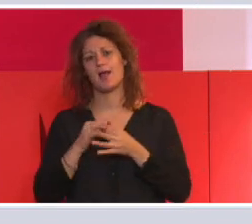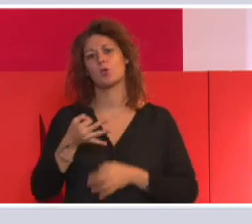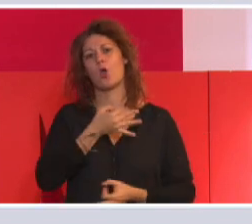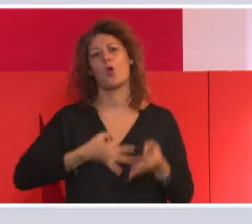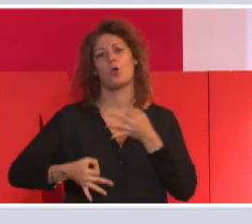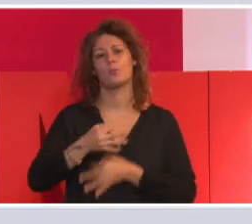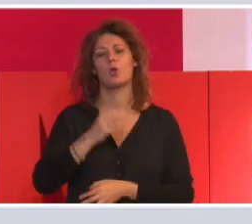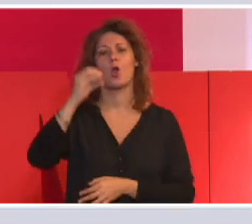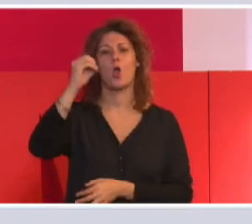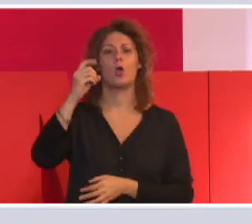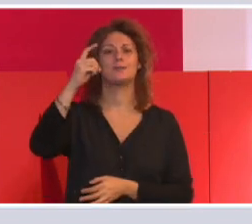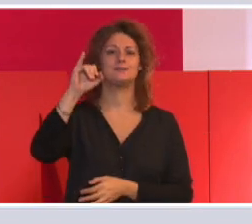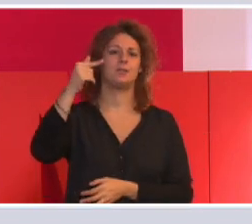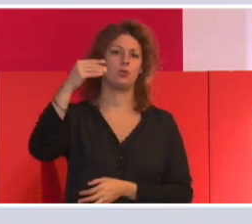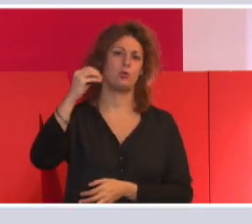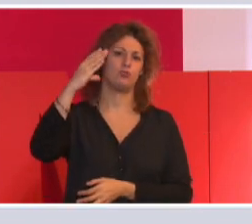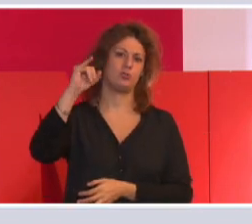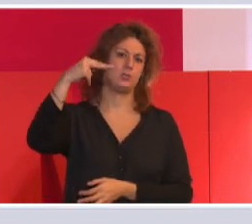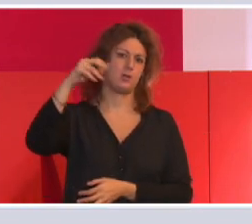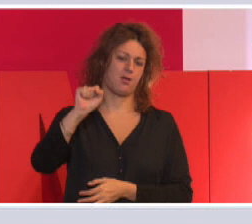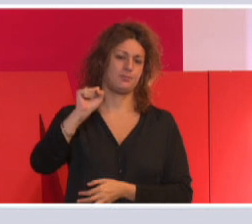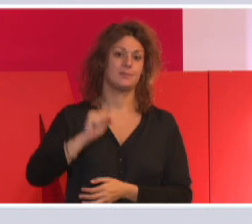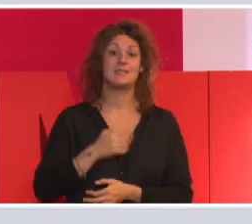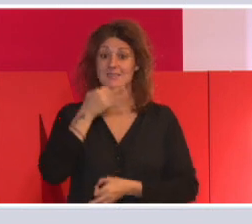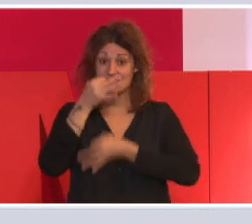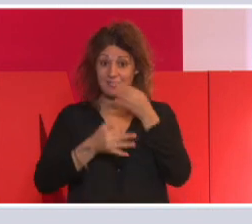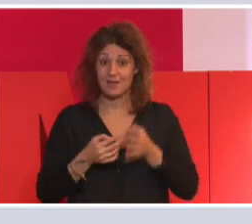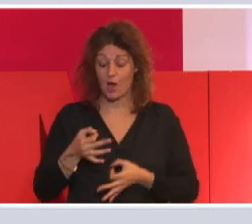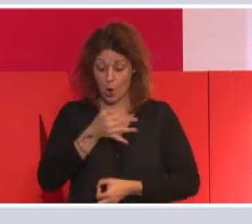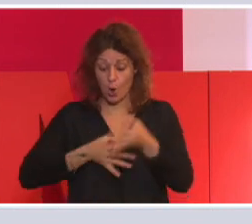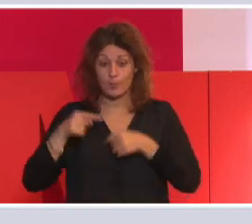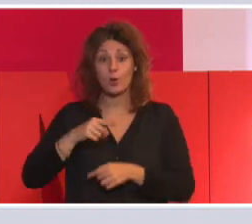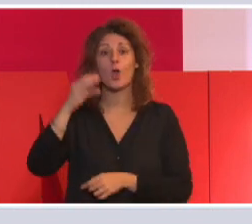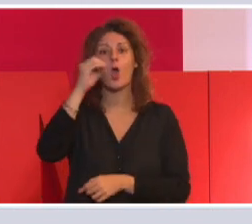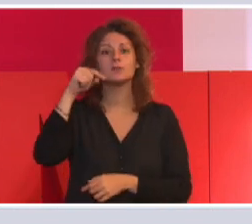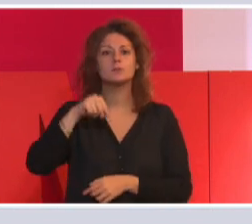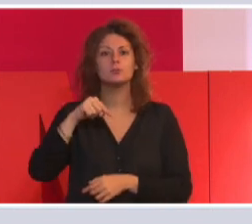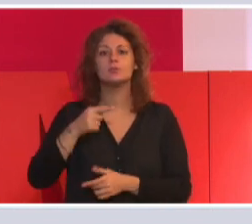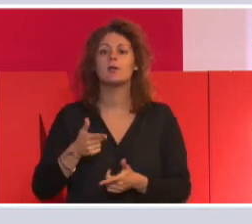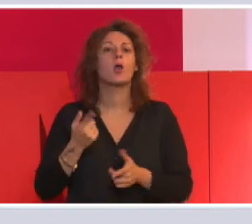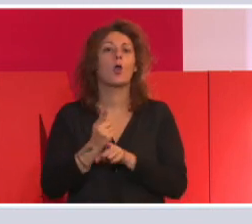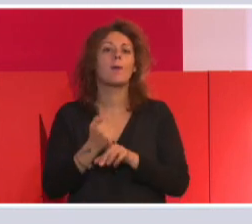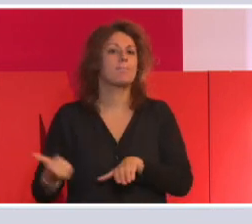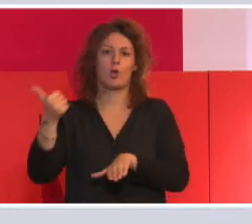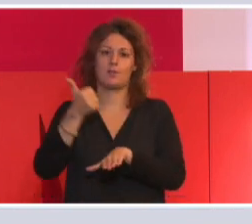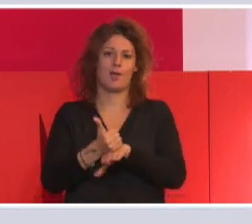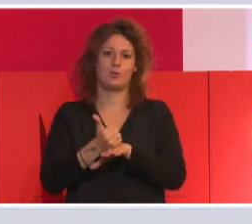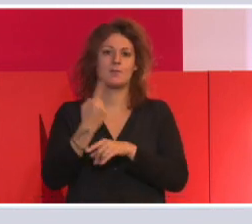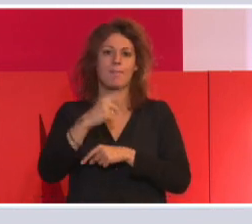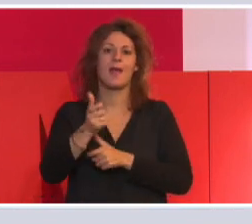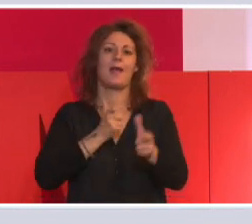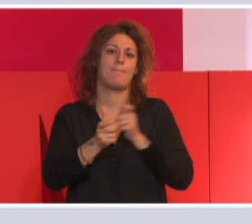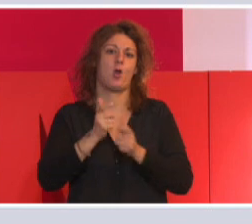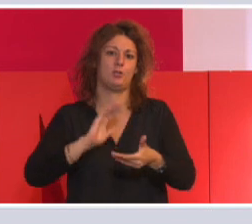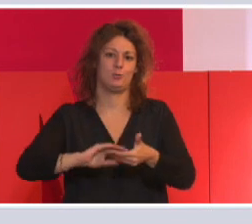principale che ci garantisce che ci permette questa relazione sociale è di fatto lo sito cina che cos'è la sito cia lo